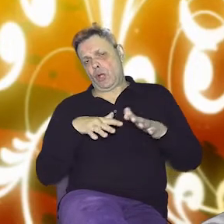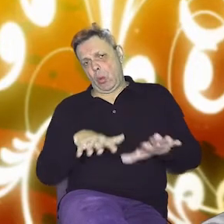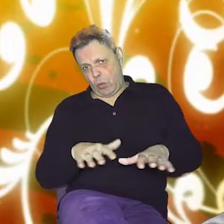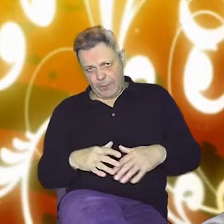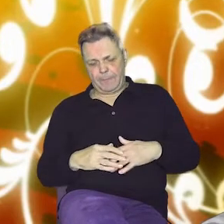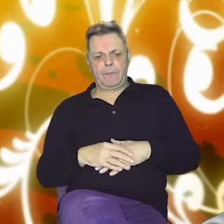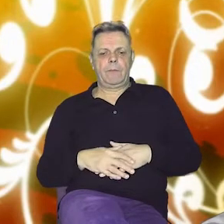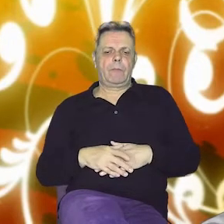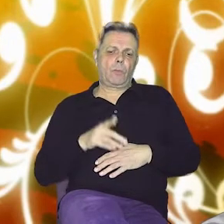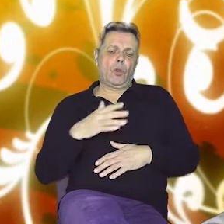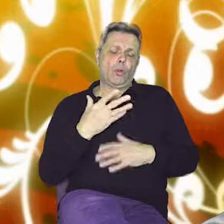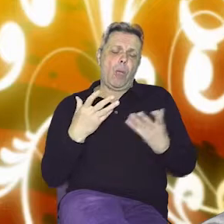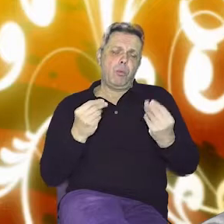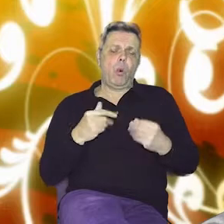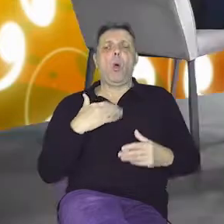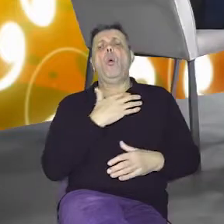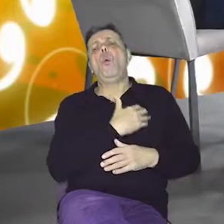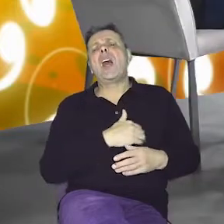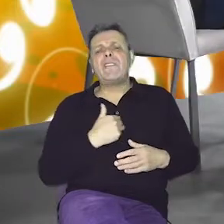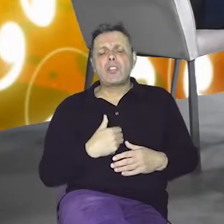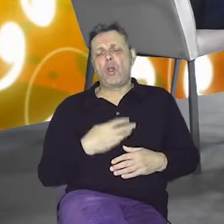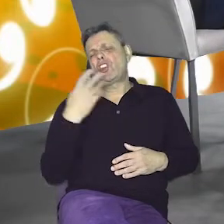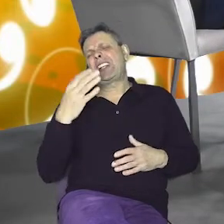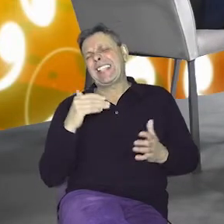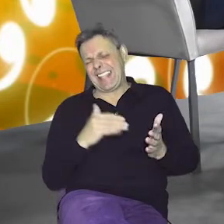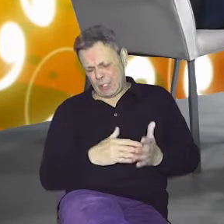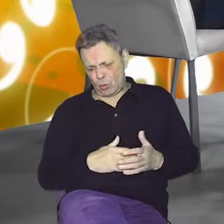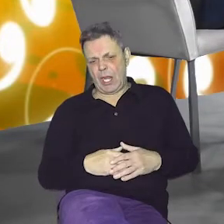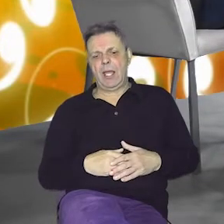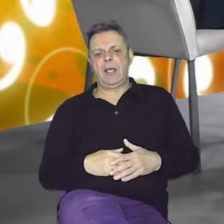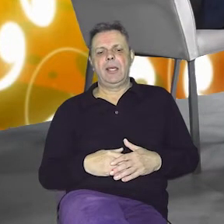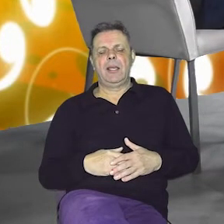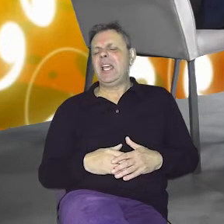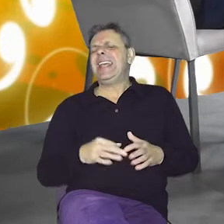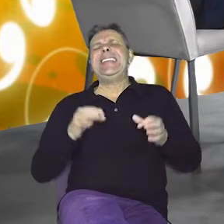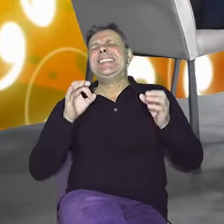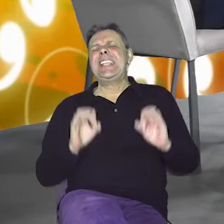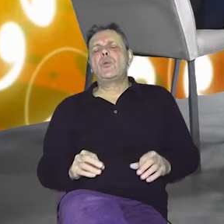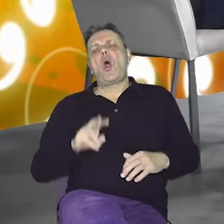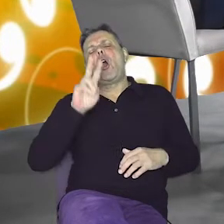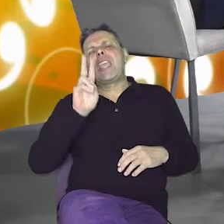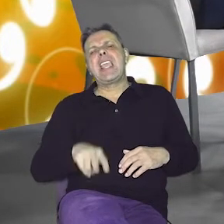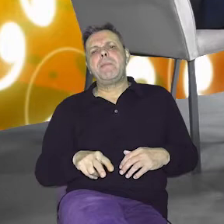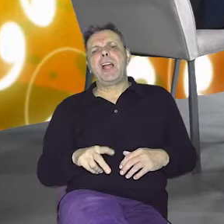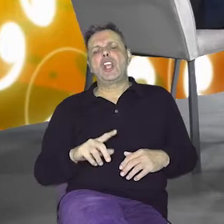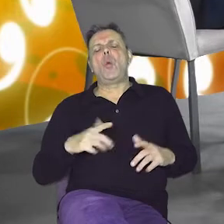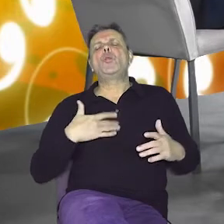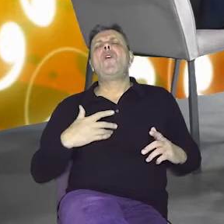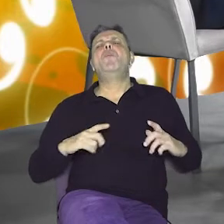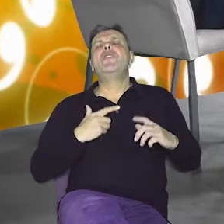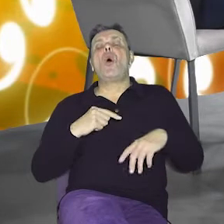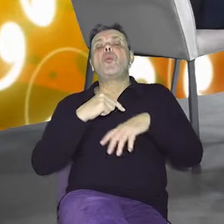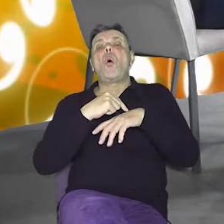40,000. Tako. To je dosta. Dakle, u Hrvatskoj je 40,000 zasigurno će imat tijekom